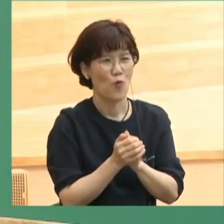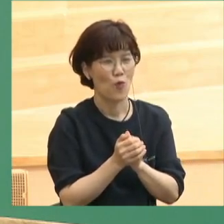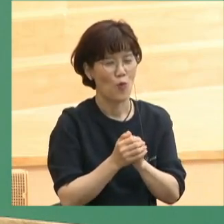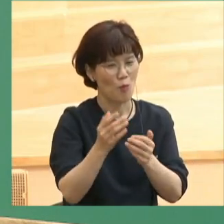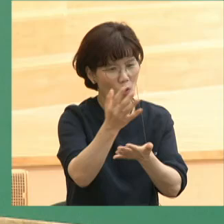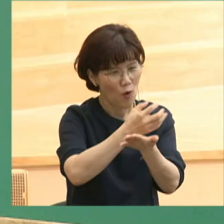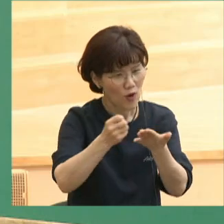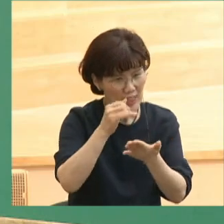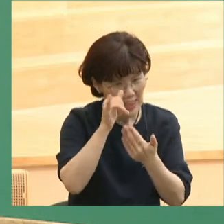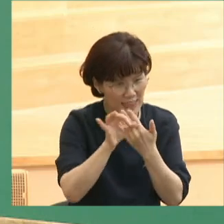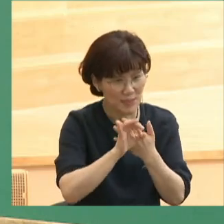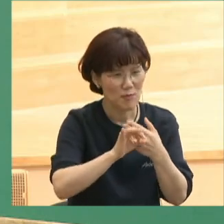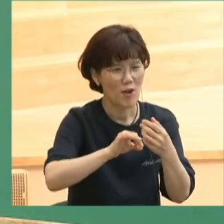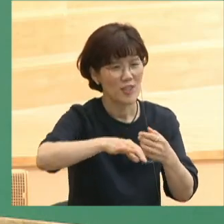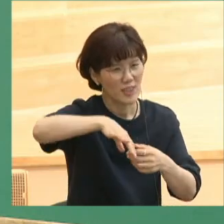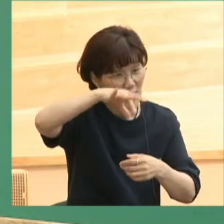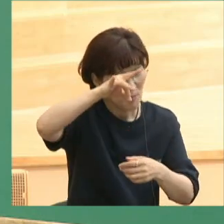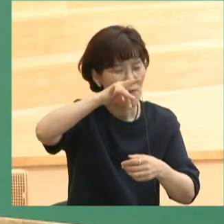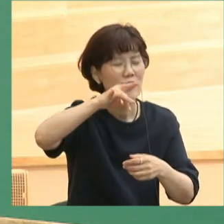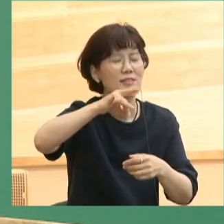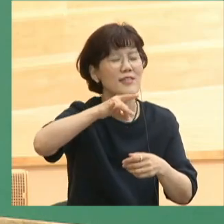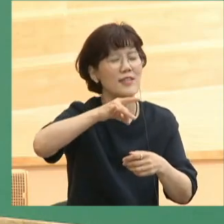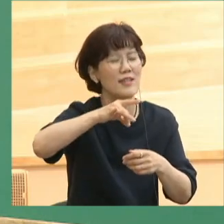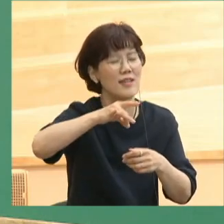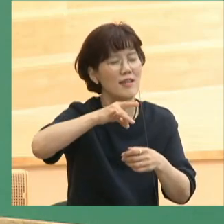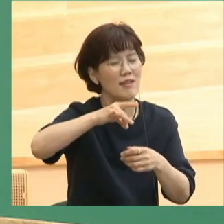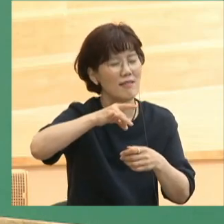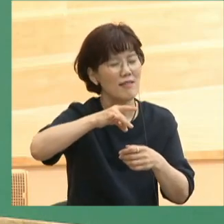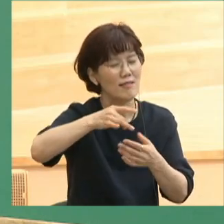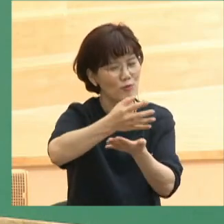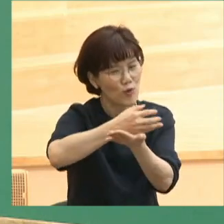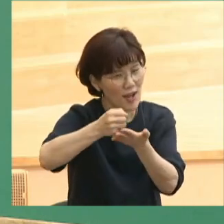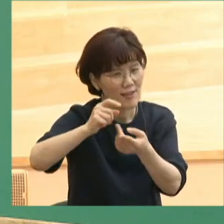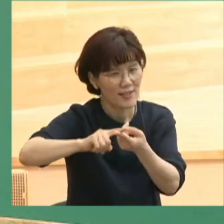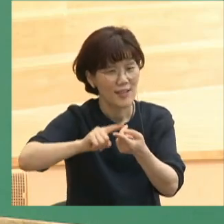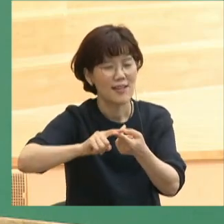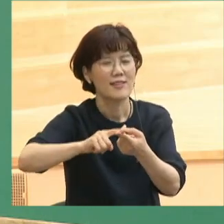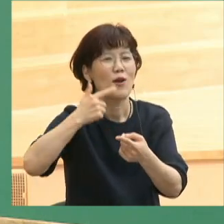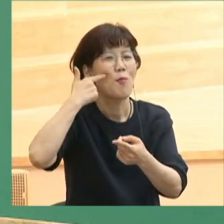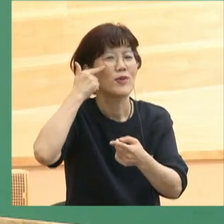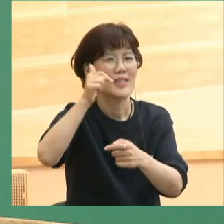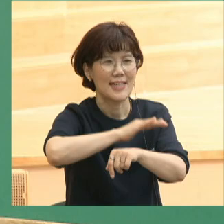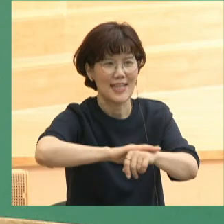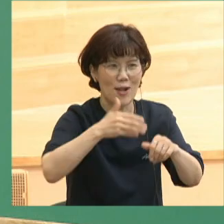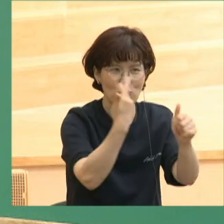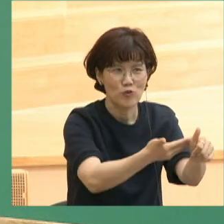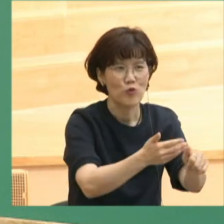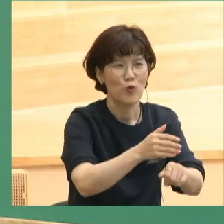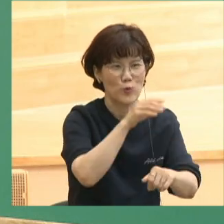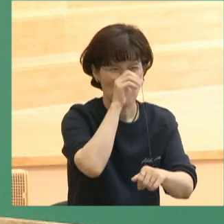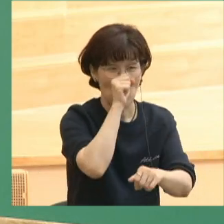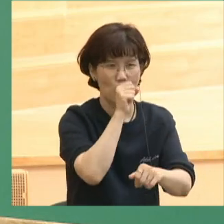수학하는 거 있으면 첫 수학 목사님께 잘 갖다 드리고, 가장 좋은 것으로 섬기고,